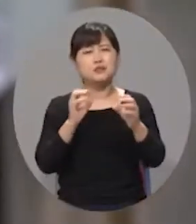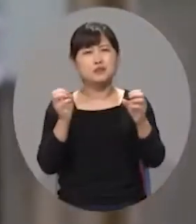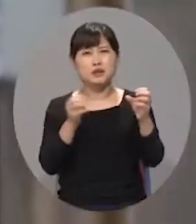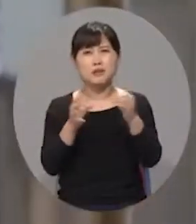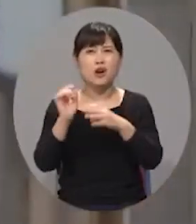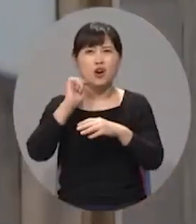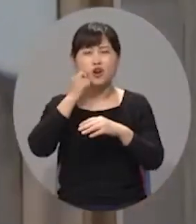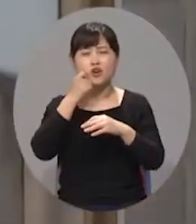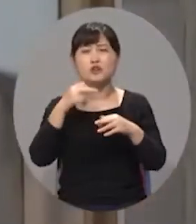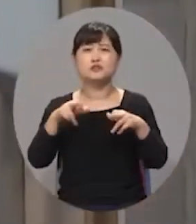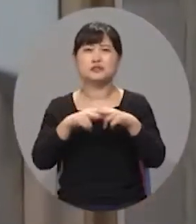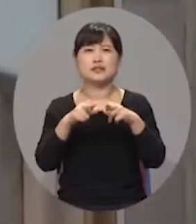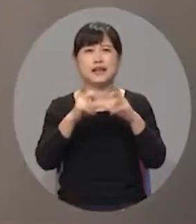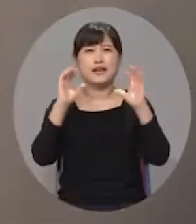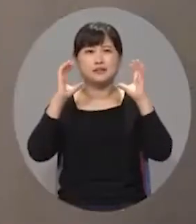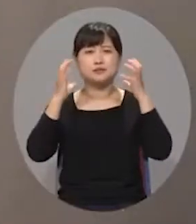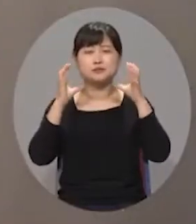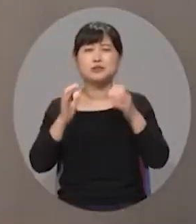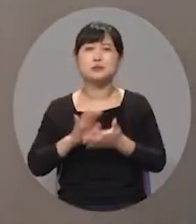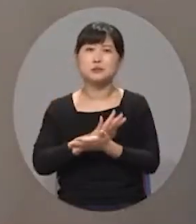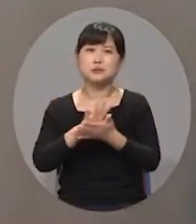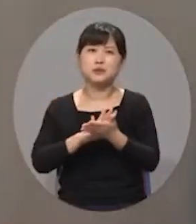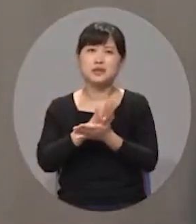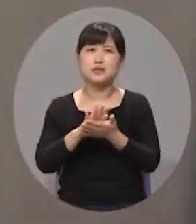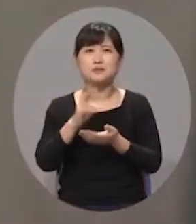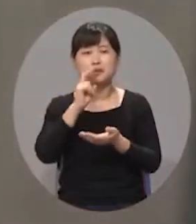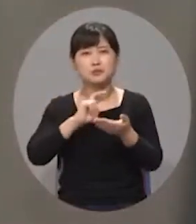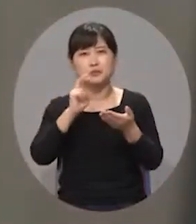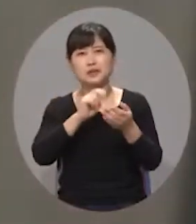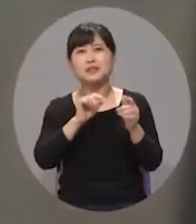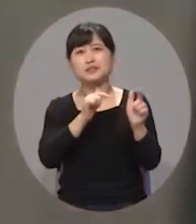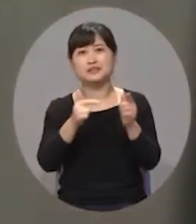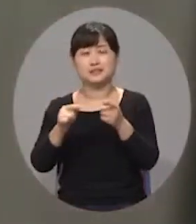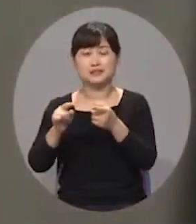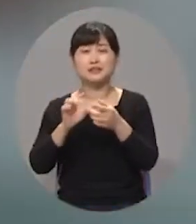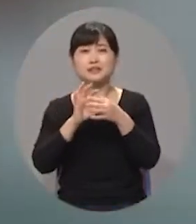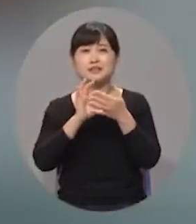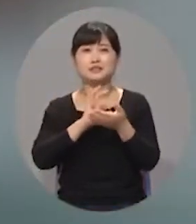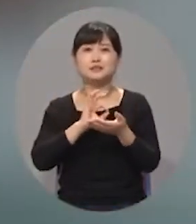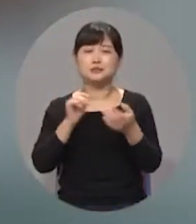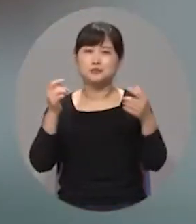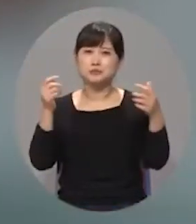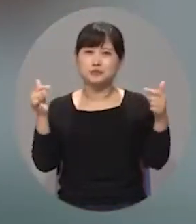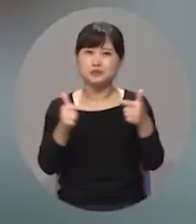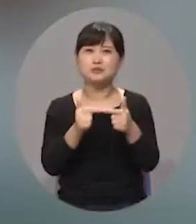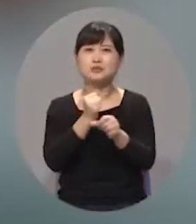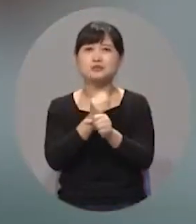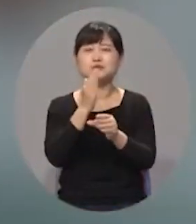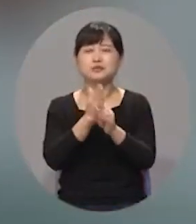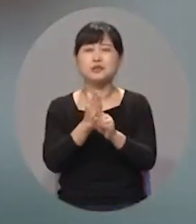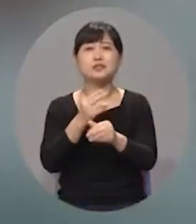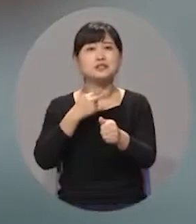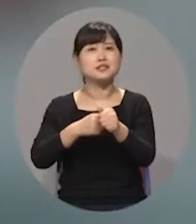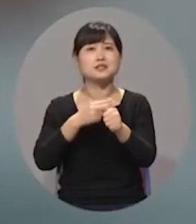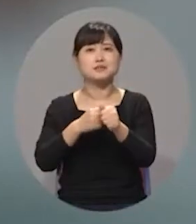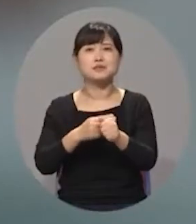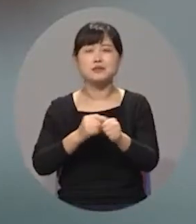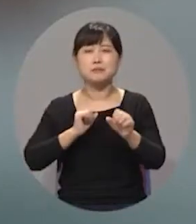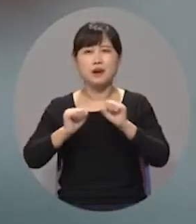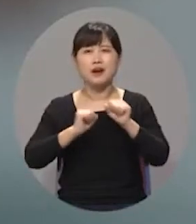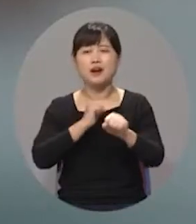어려운 발달장애아동들이 놀이나 음악 등을 매개로 치료를 받는 곳입니다. 선생님들의 헌신적인 치료